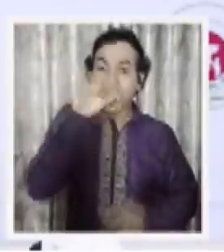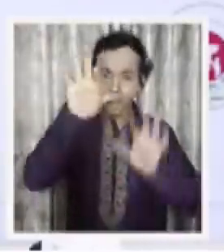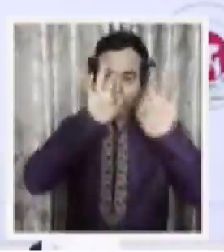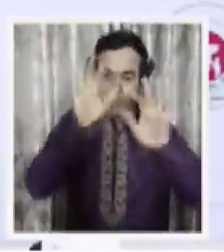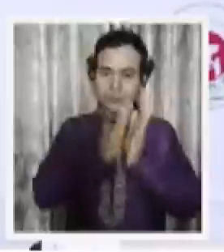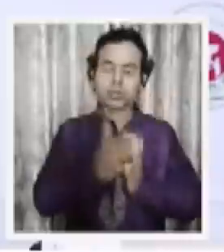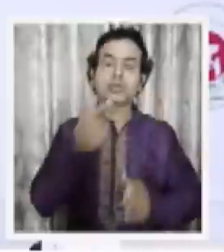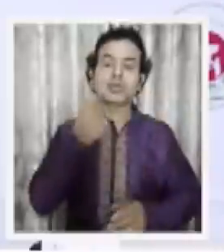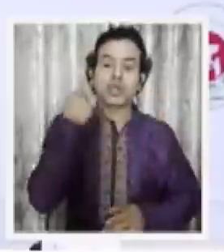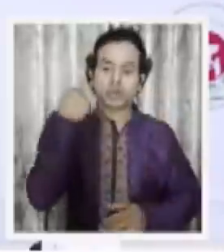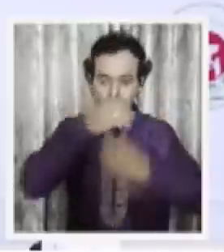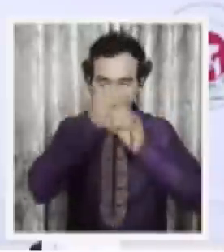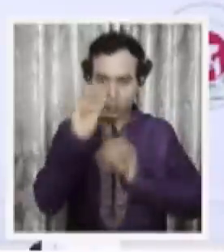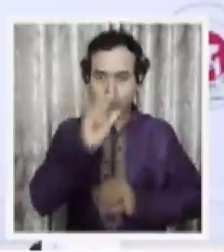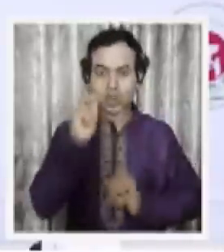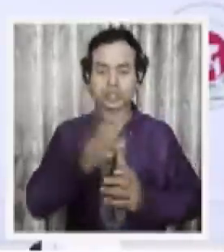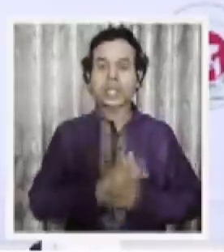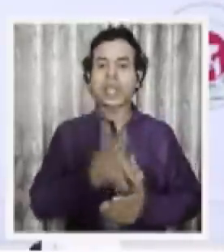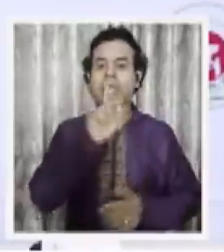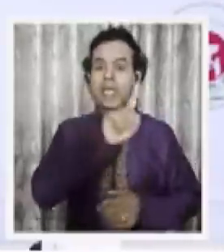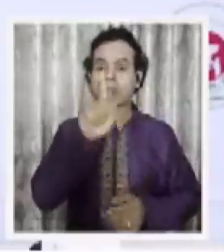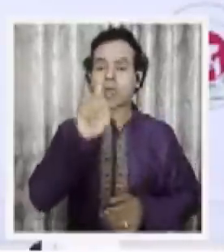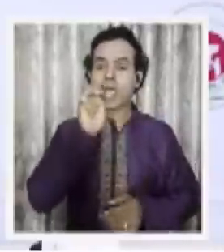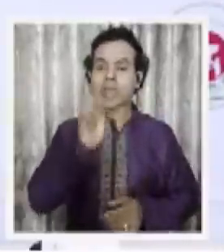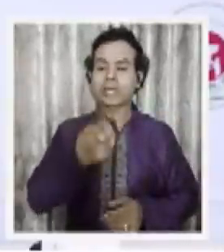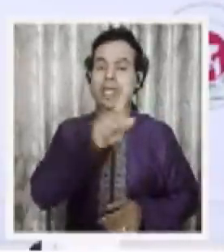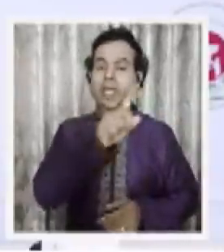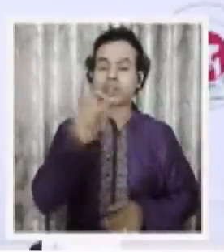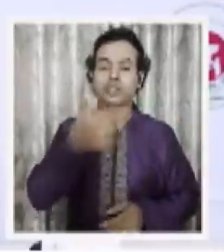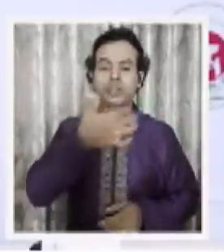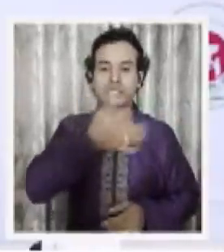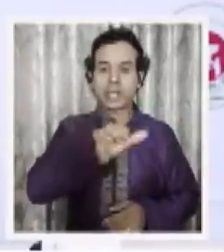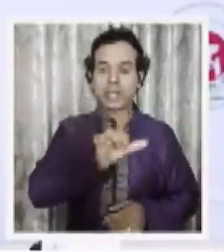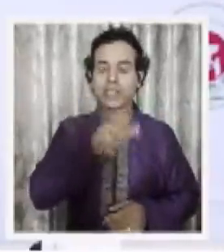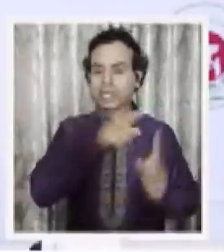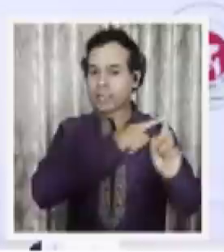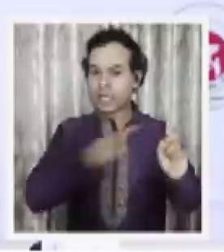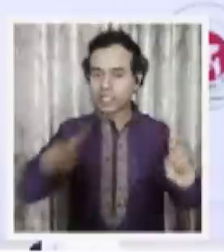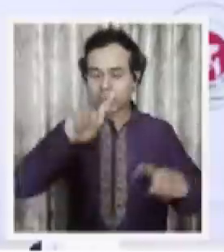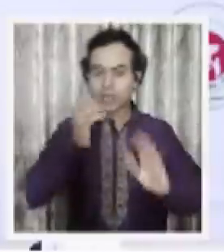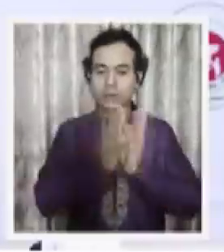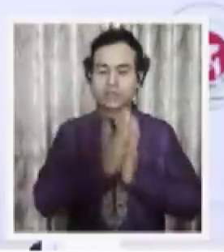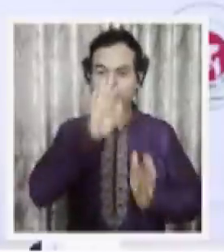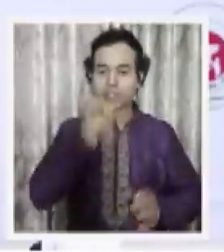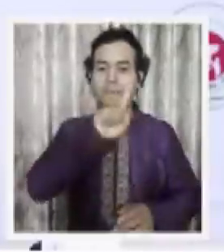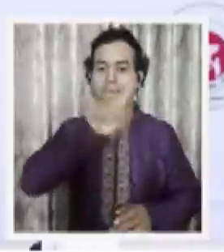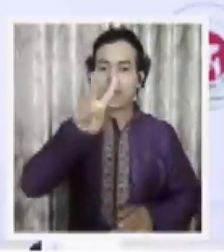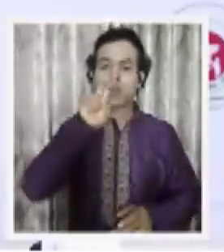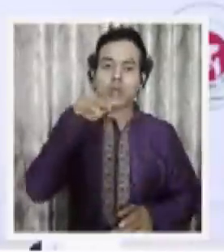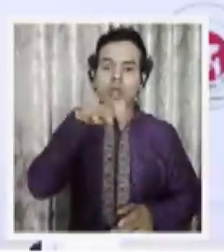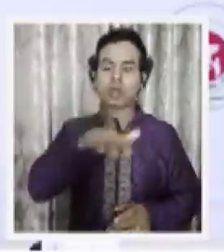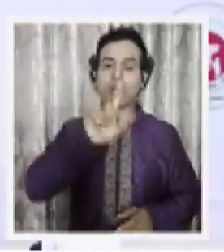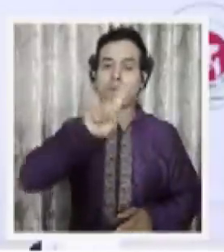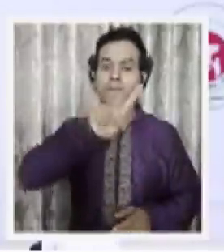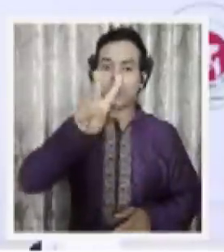11,964টি এবং PCR পরীক্ষা হয়েছে গত 24 ঘন্টায় 11,160টি। এ পর্যন্ত